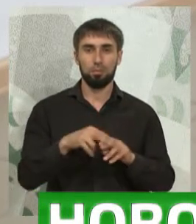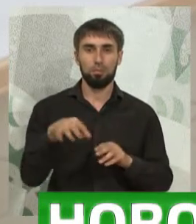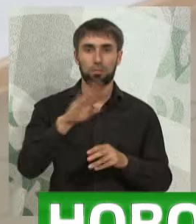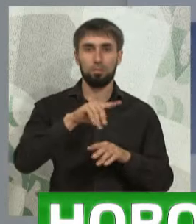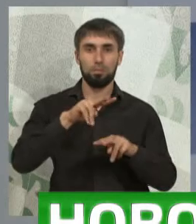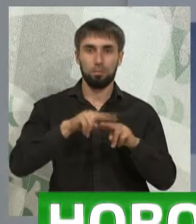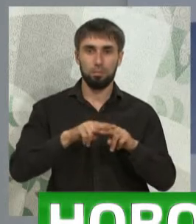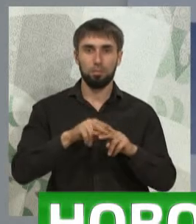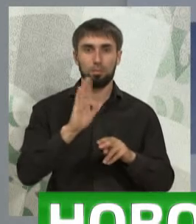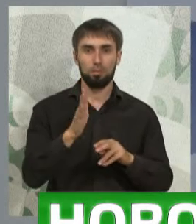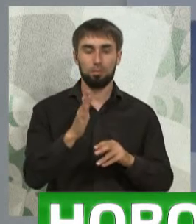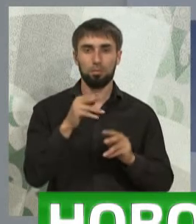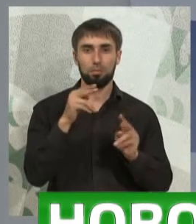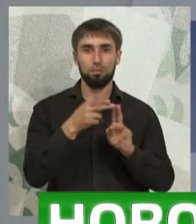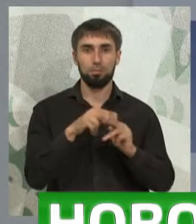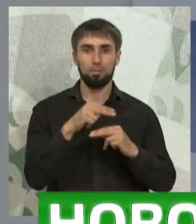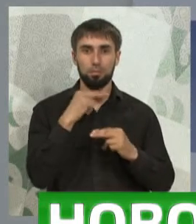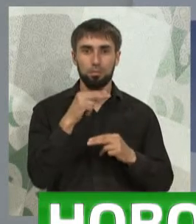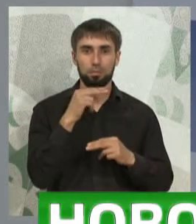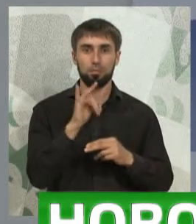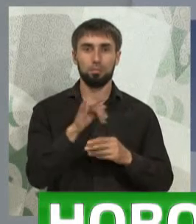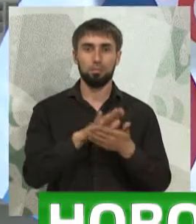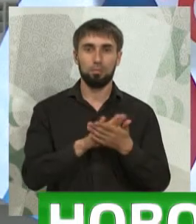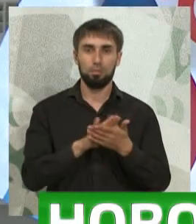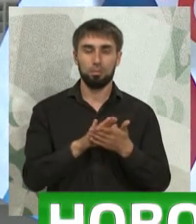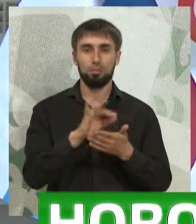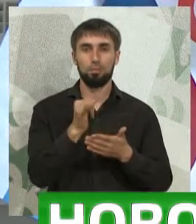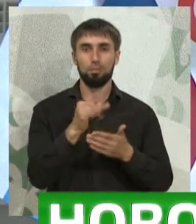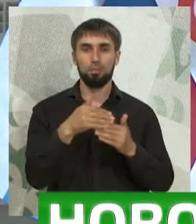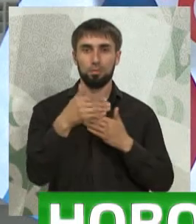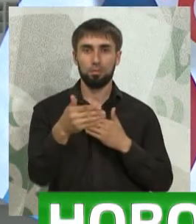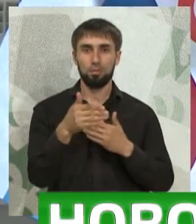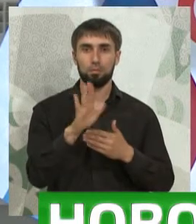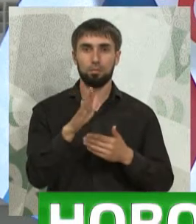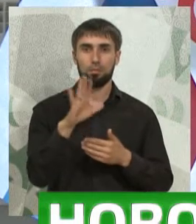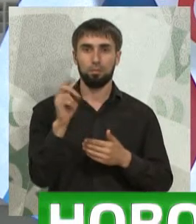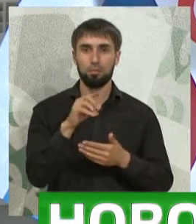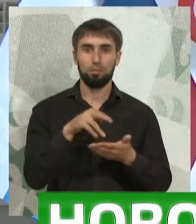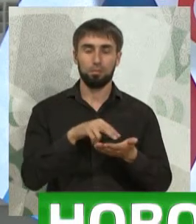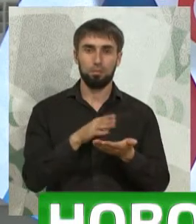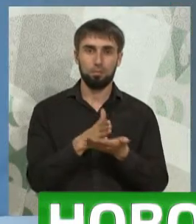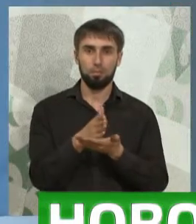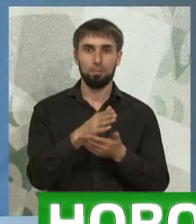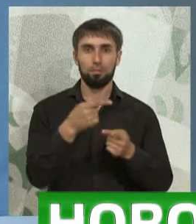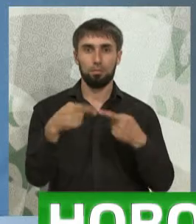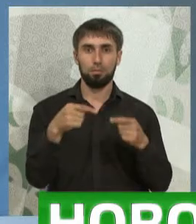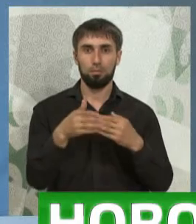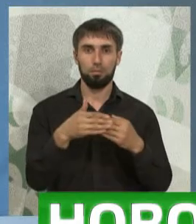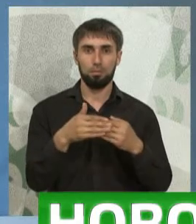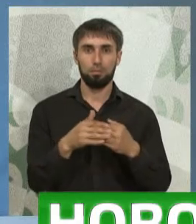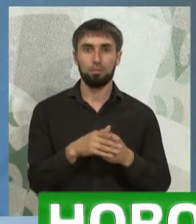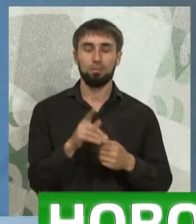избирательных участках будут предусмотрены меры – дезинфекция, социальная дистанция, вход и выход через разные двери. Главное, это же,